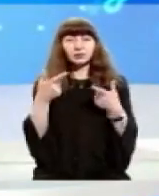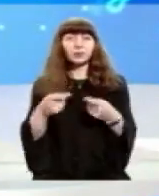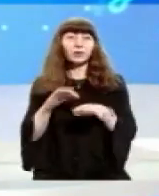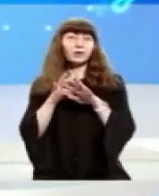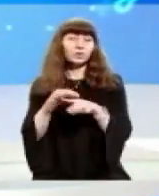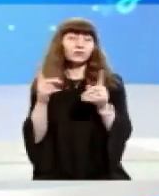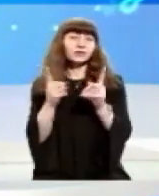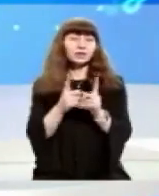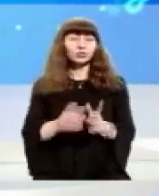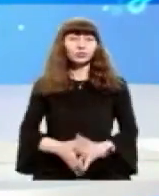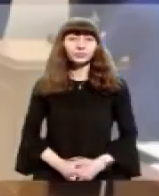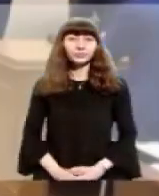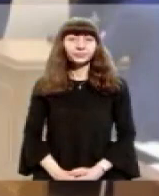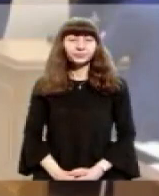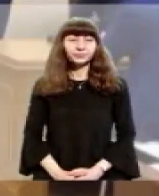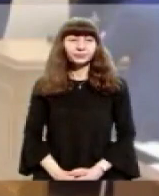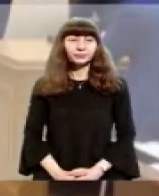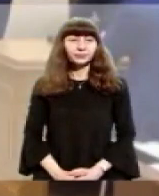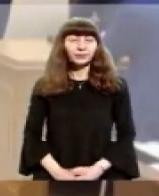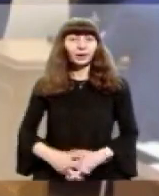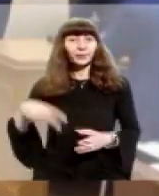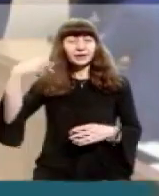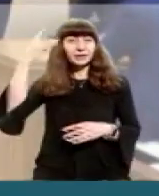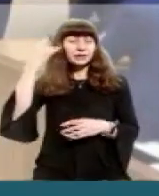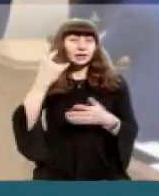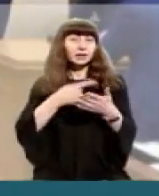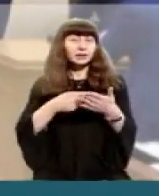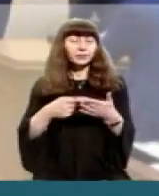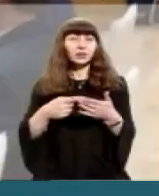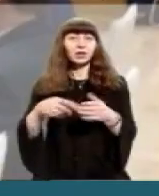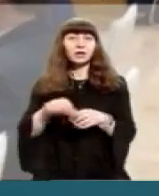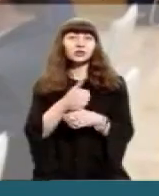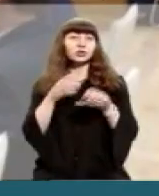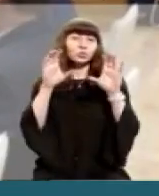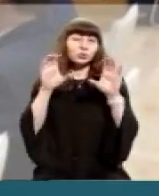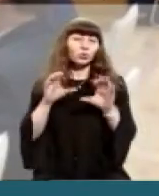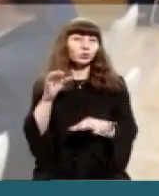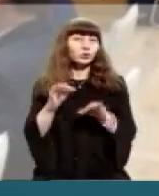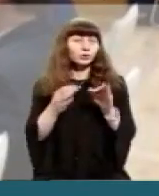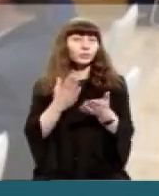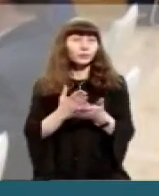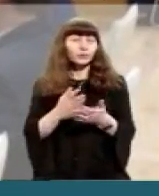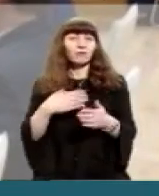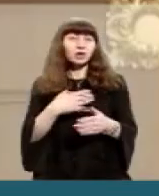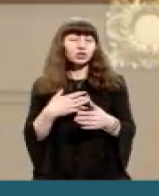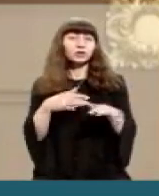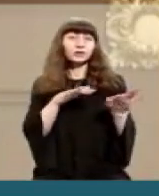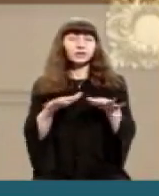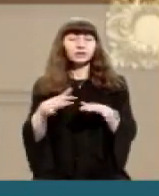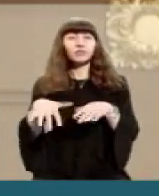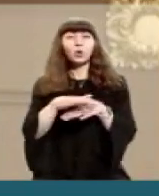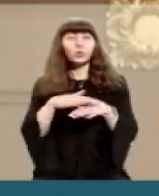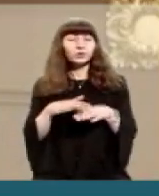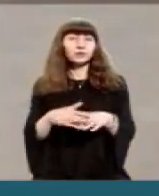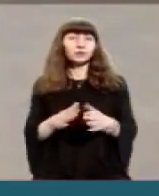встречу с назначенными судьями. Глава государства отметил, что Конституционный суд имеет особую роль в жизни общества. Он